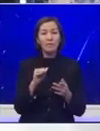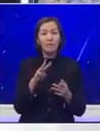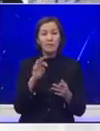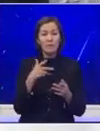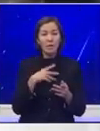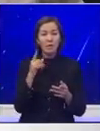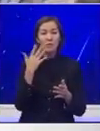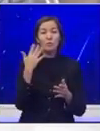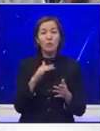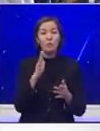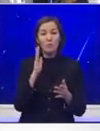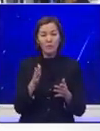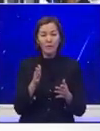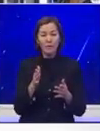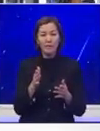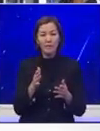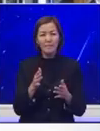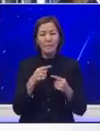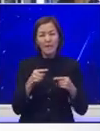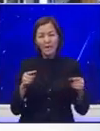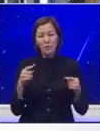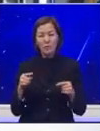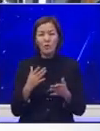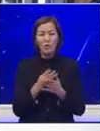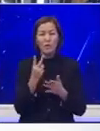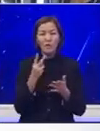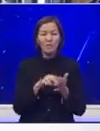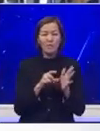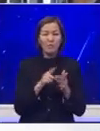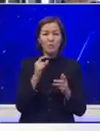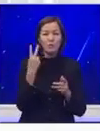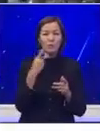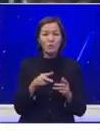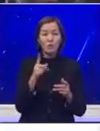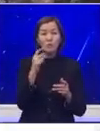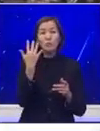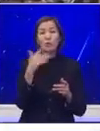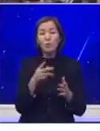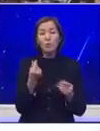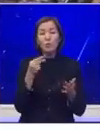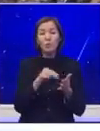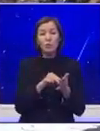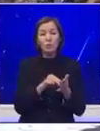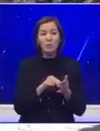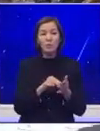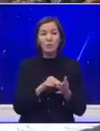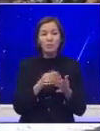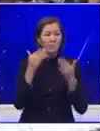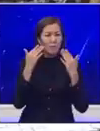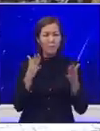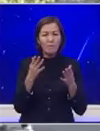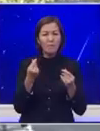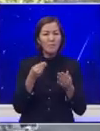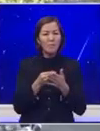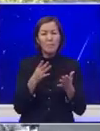Енді 150-ге көтеріп атқандар да бар, арғалай әртүрлі. Тұқ комптың өзін 150-ға көтеріп атыр. Білмедім, енді оның ешінің қымбаттап атқанына, оның бағасы